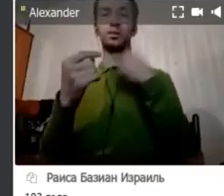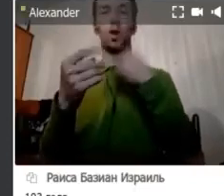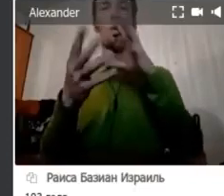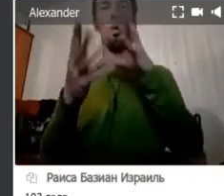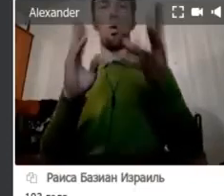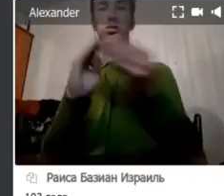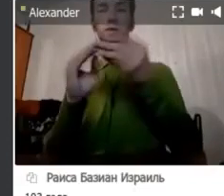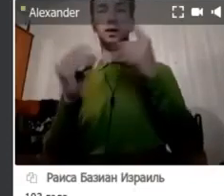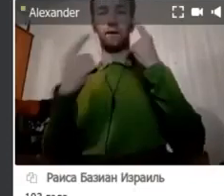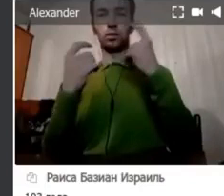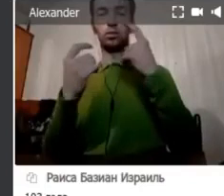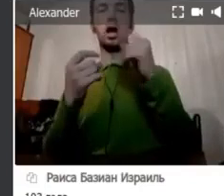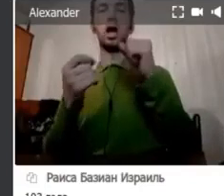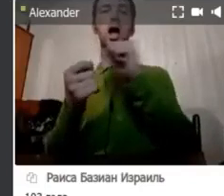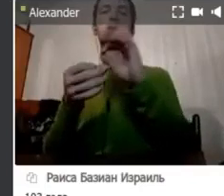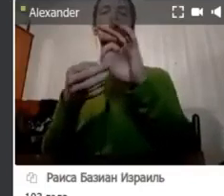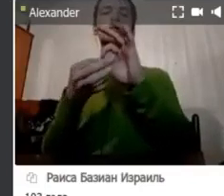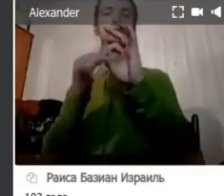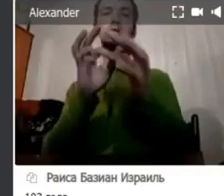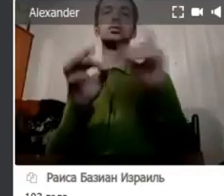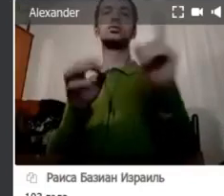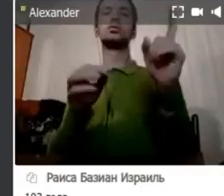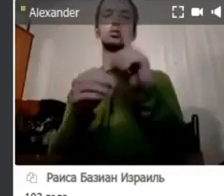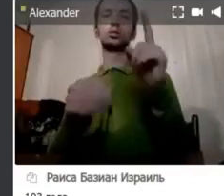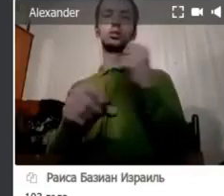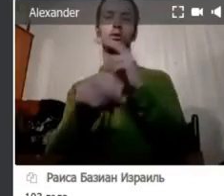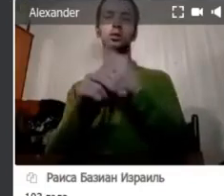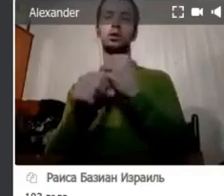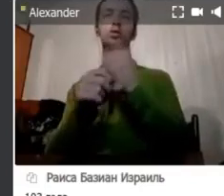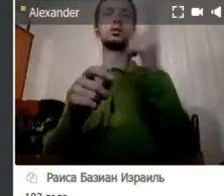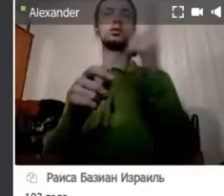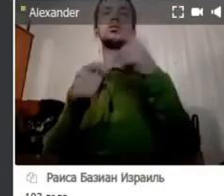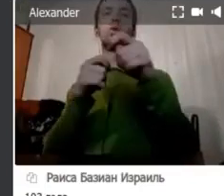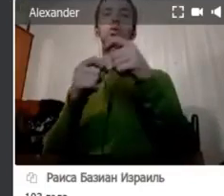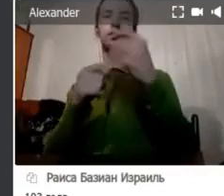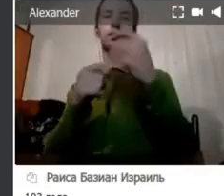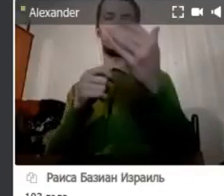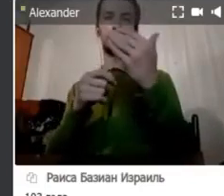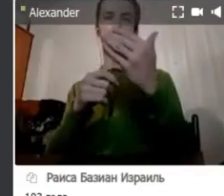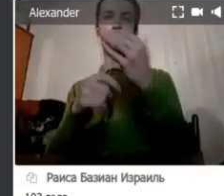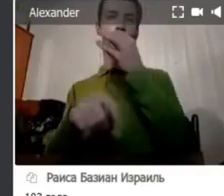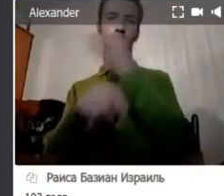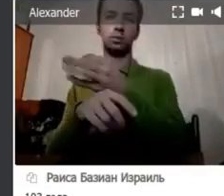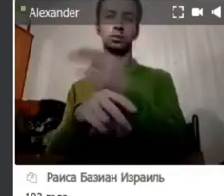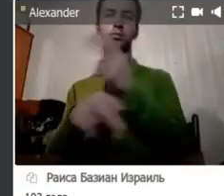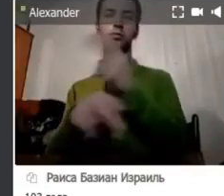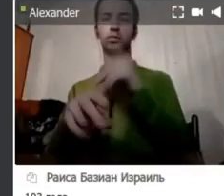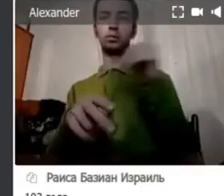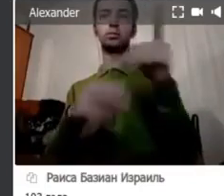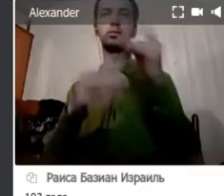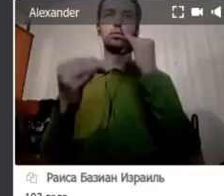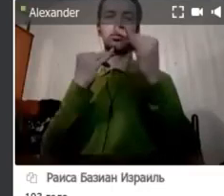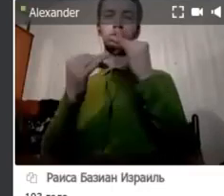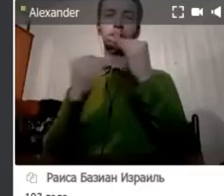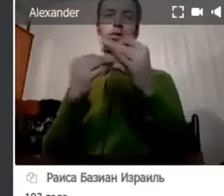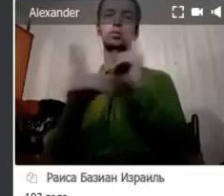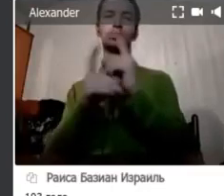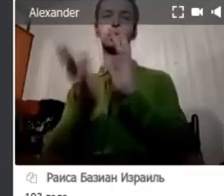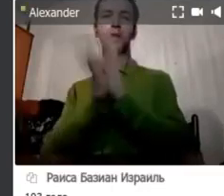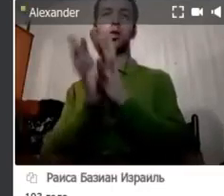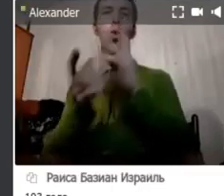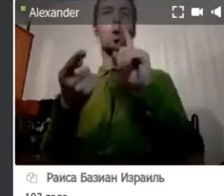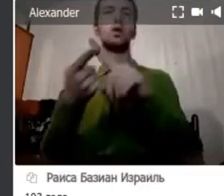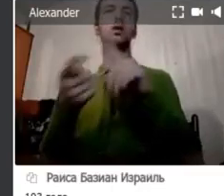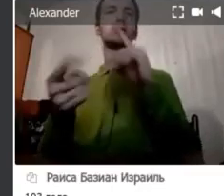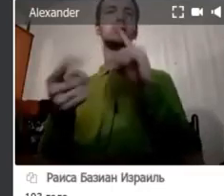постоянно. Что-то непонятно спрашивайте. А где эти видео и как называются? Светлана, в командном чате, то есть